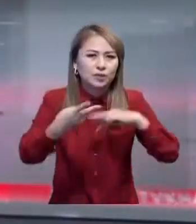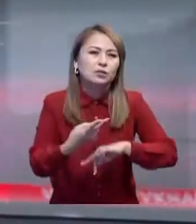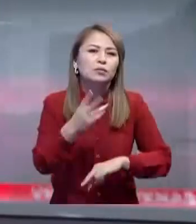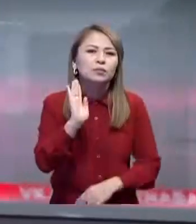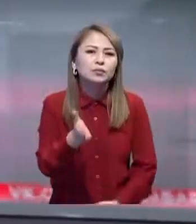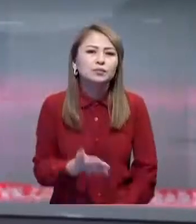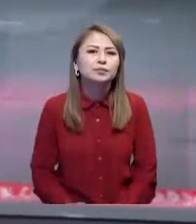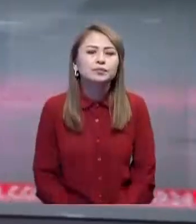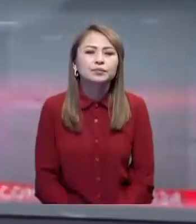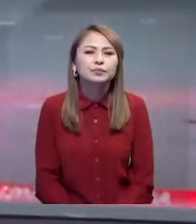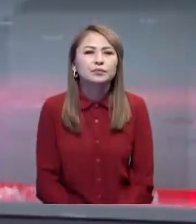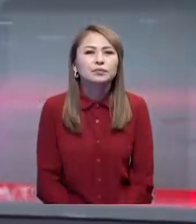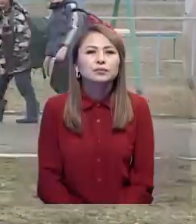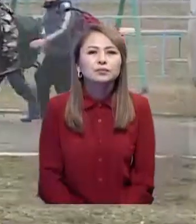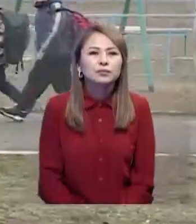отыр.